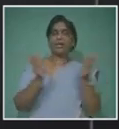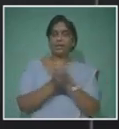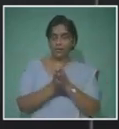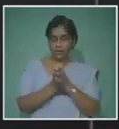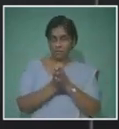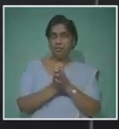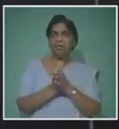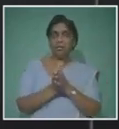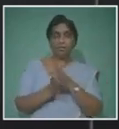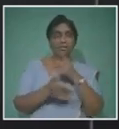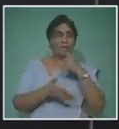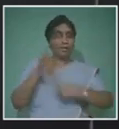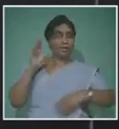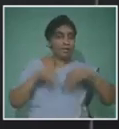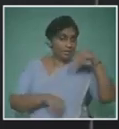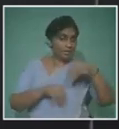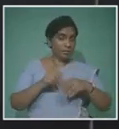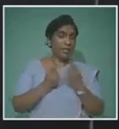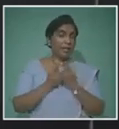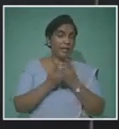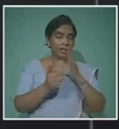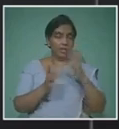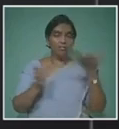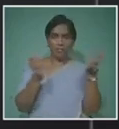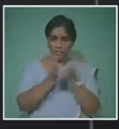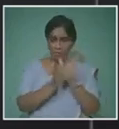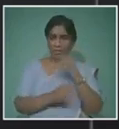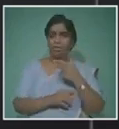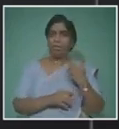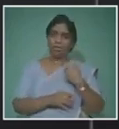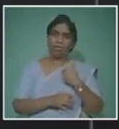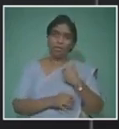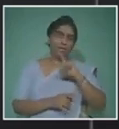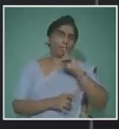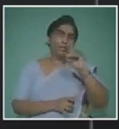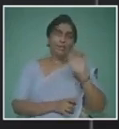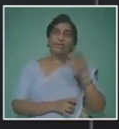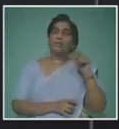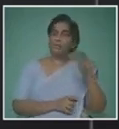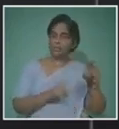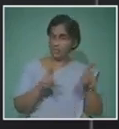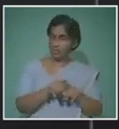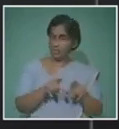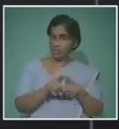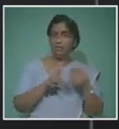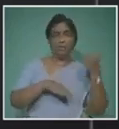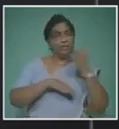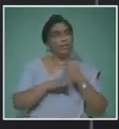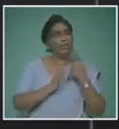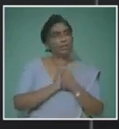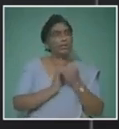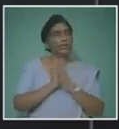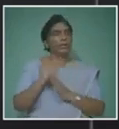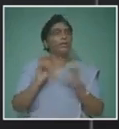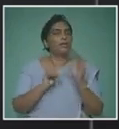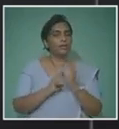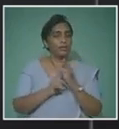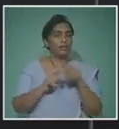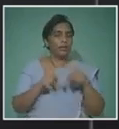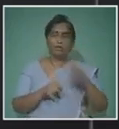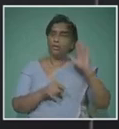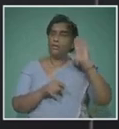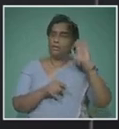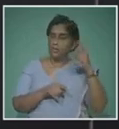කරන මැතිවරණයක් ඉලක්ක කරගෙන දාපු එකක්ද කියන එකත් අපිට අහන්න වෙනවා. ඒ වගේම මුලස්සනේ ගරු මන්ත්‍රීතුමනි දැන්